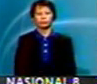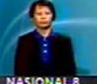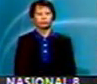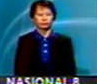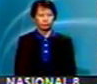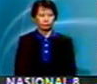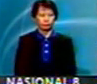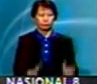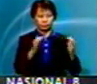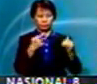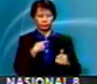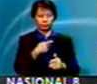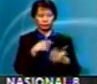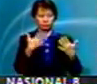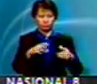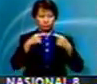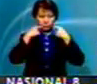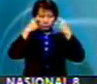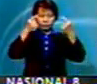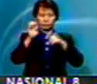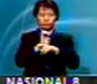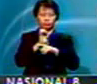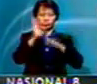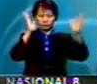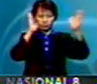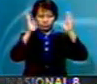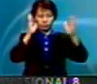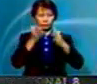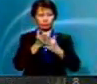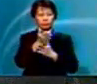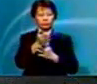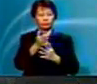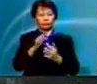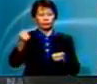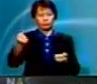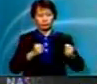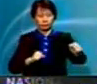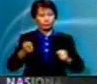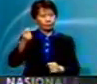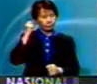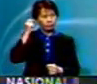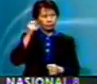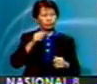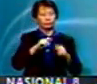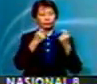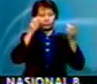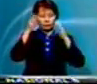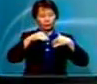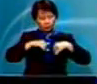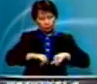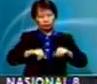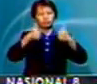Sarbini. Harapan kita menyusuli kejayaan emas Malaysia melalui acara wushu itu, kontingen negara akan